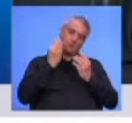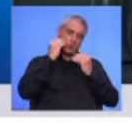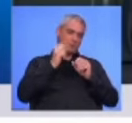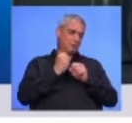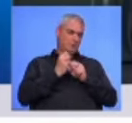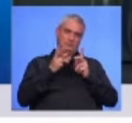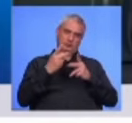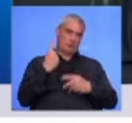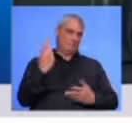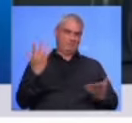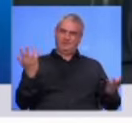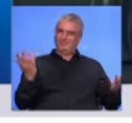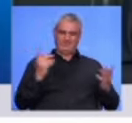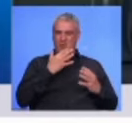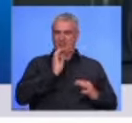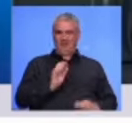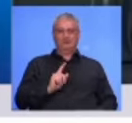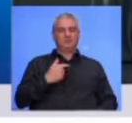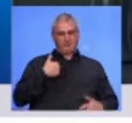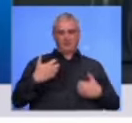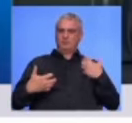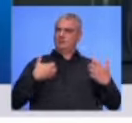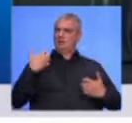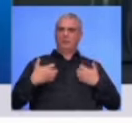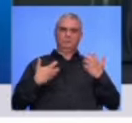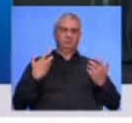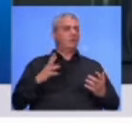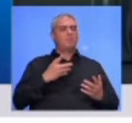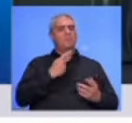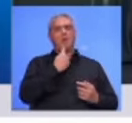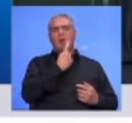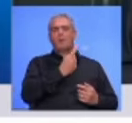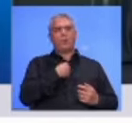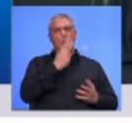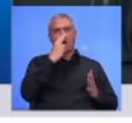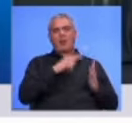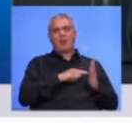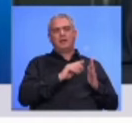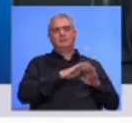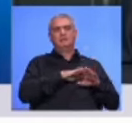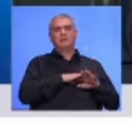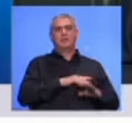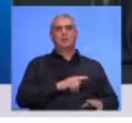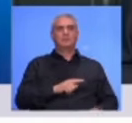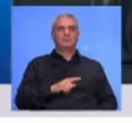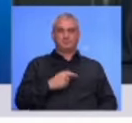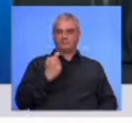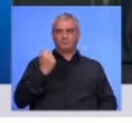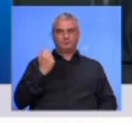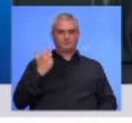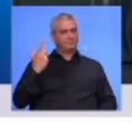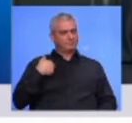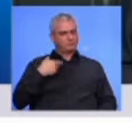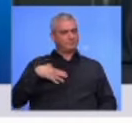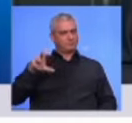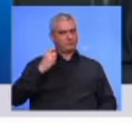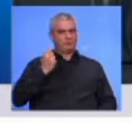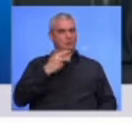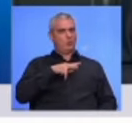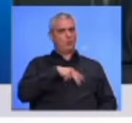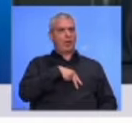מעצמה, ועל זה התרעמתי, ועל זה קצת כעסתי, כי חשבתי שהם קצת יקחו אחריות